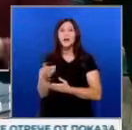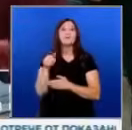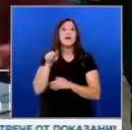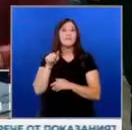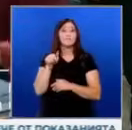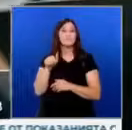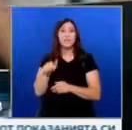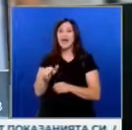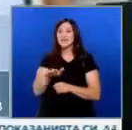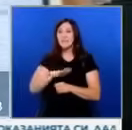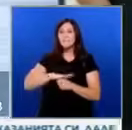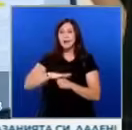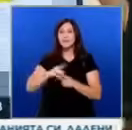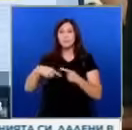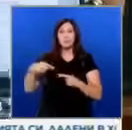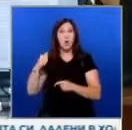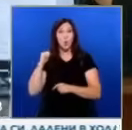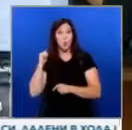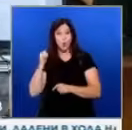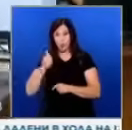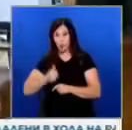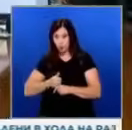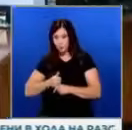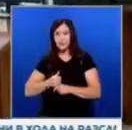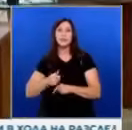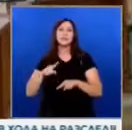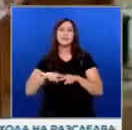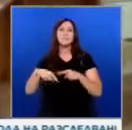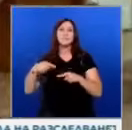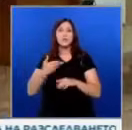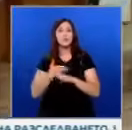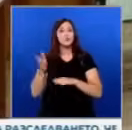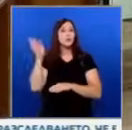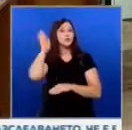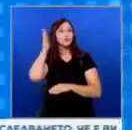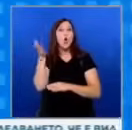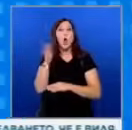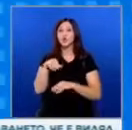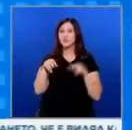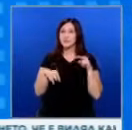тази фаза на процеса. Утре съдебният процес ще продължи с изслушването на още свидетели.